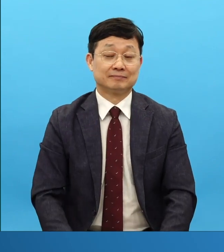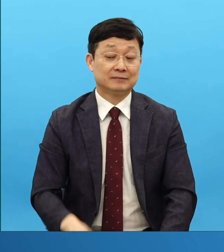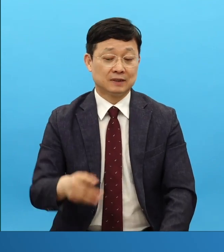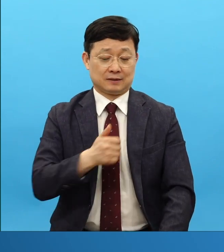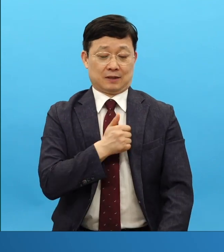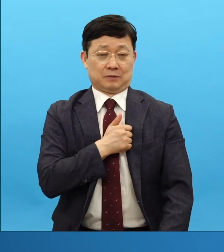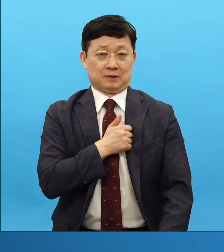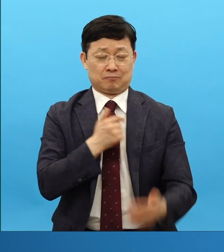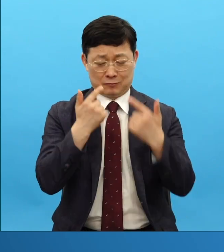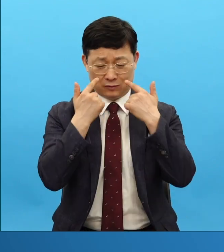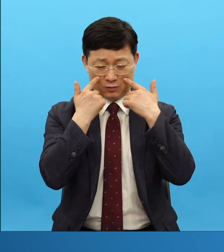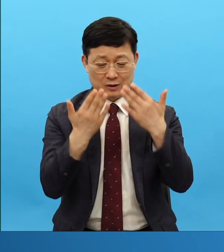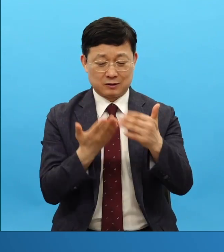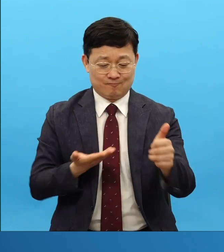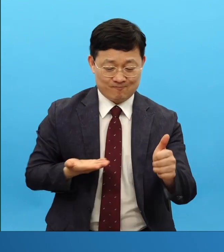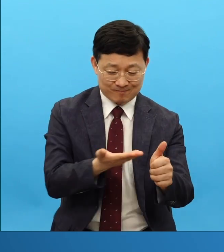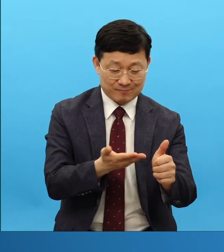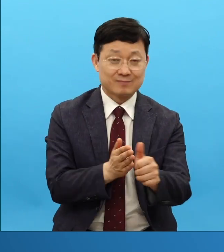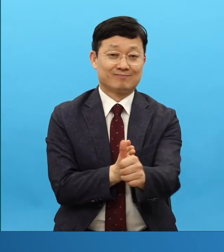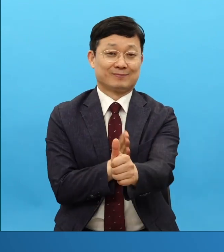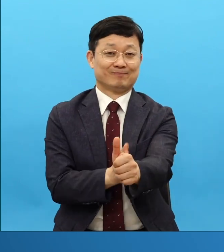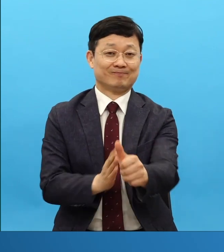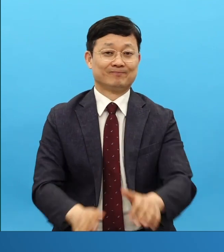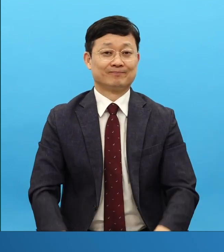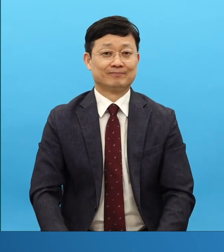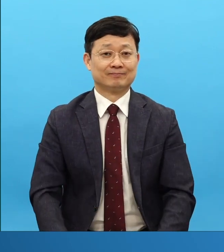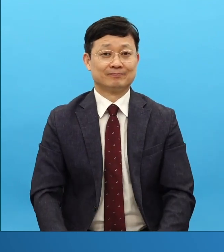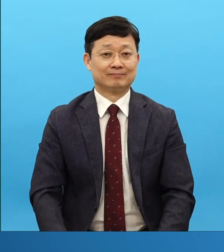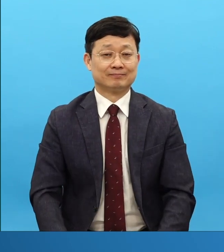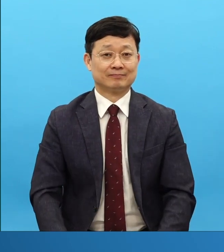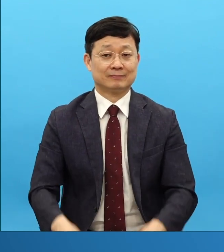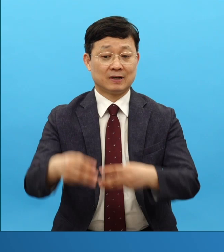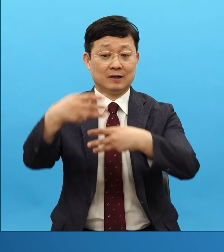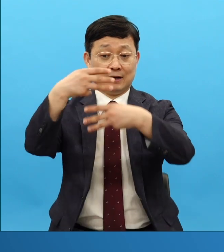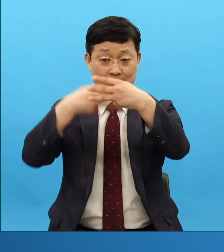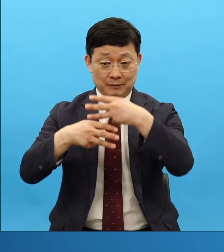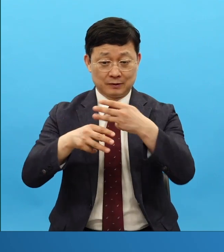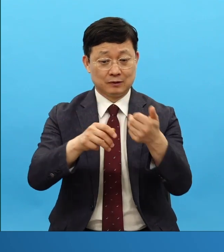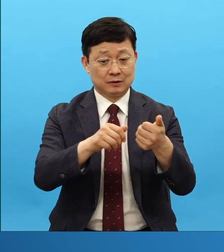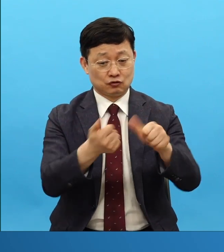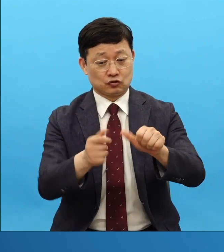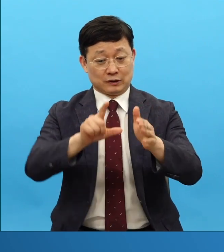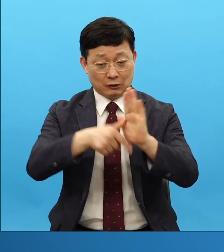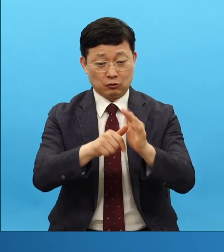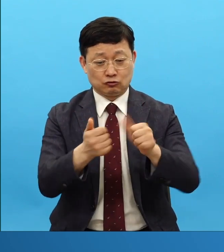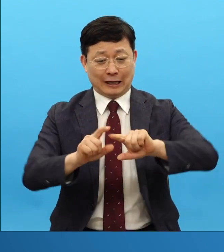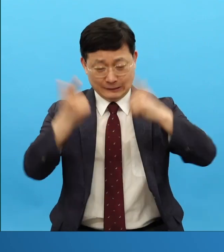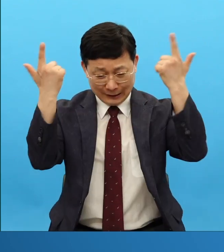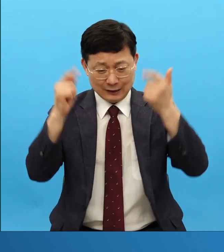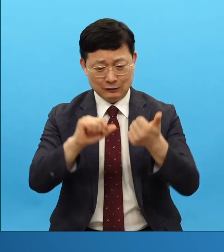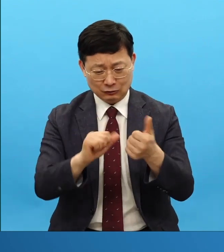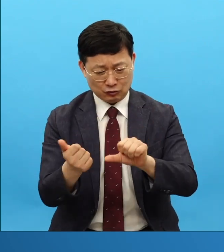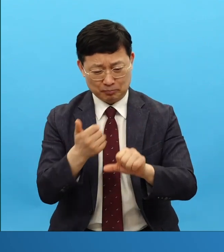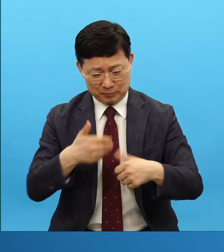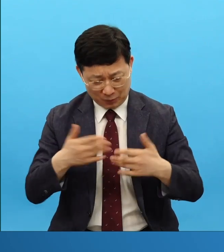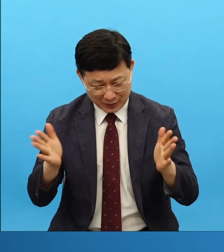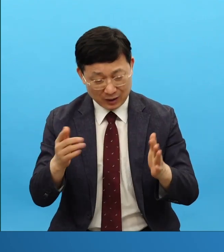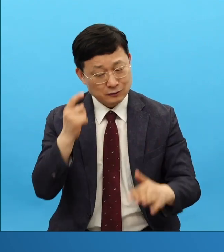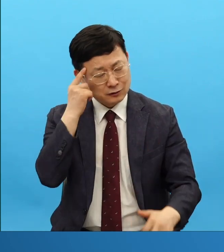자부심 확실히 줘야 돼요. You must surely have this pride. 죽을 때도 안 죽는다 하고 죽어야 돼요. Even when you're dying, you'll say, I'm never going to die, and